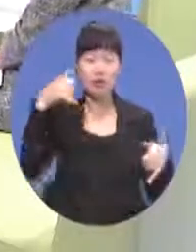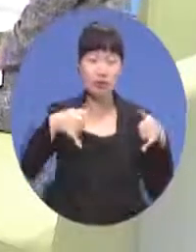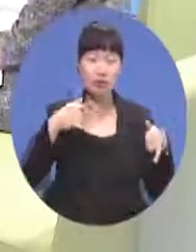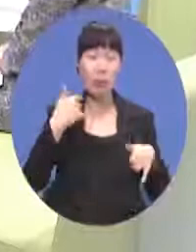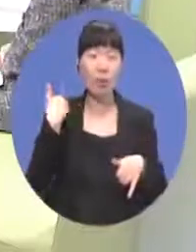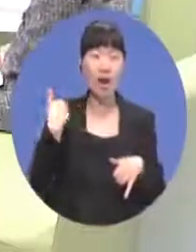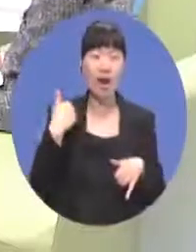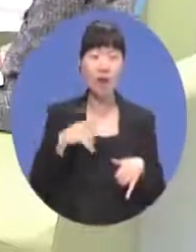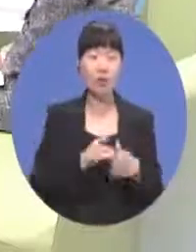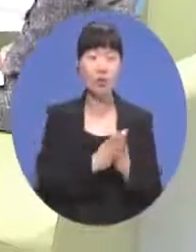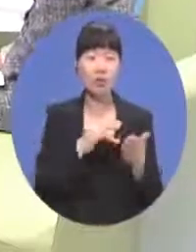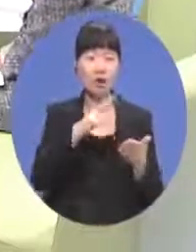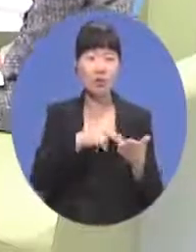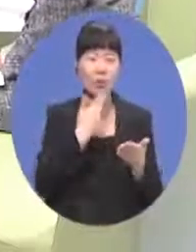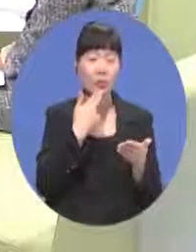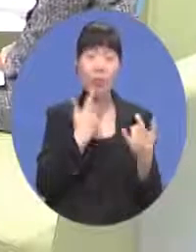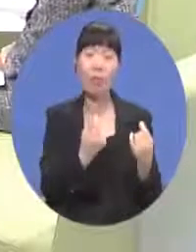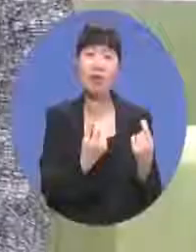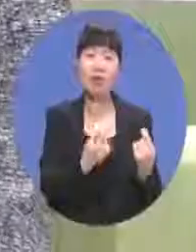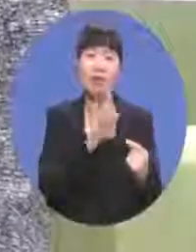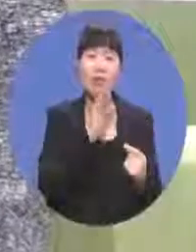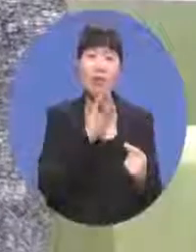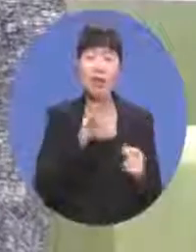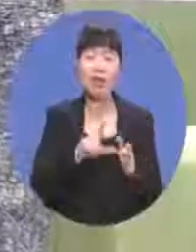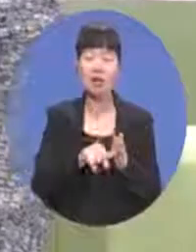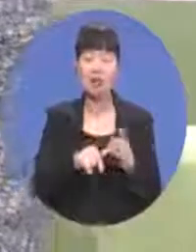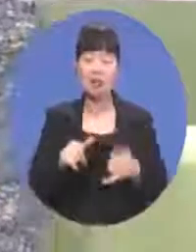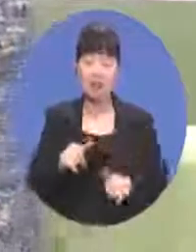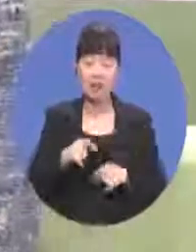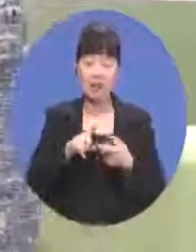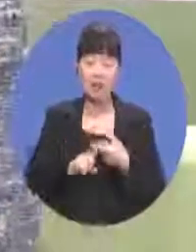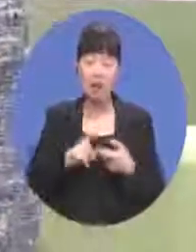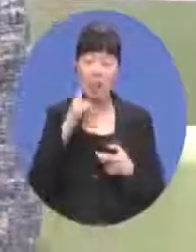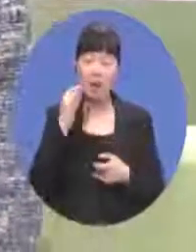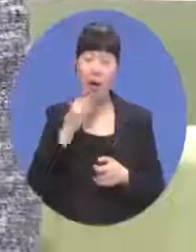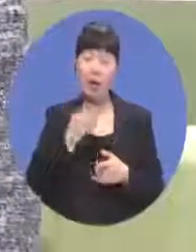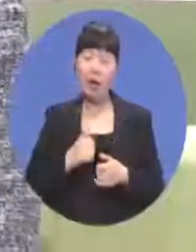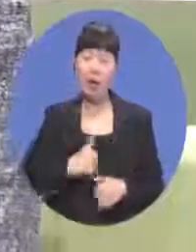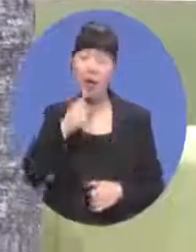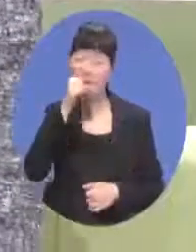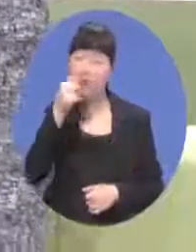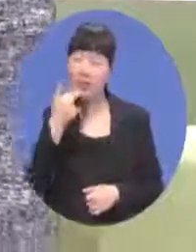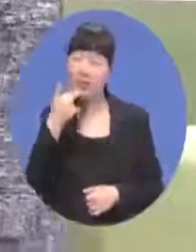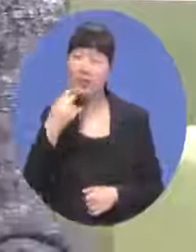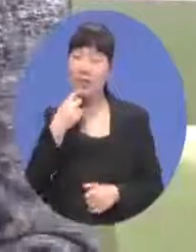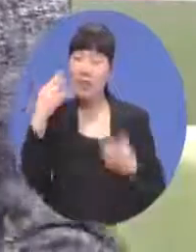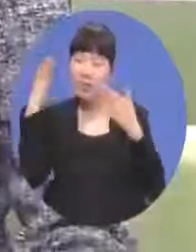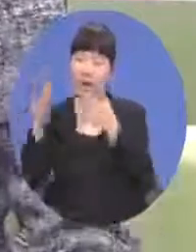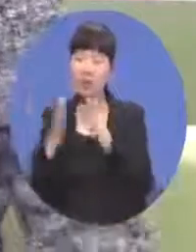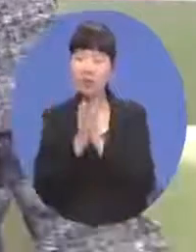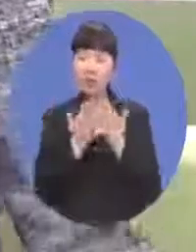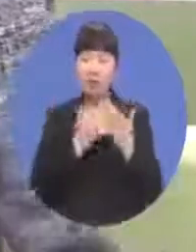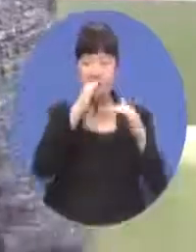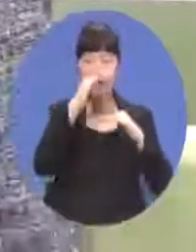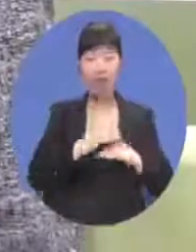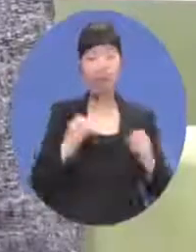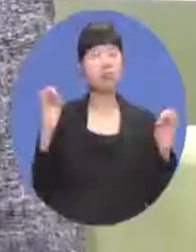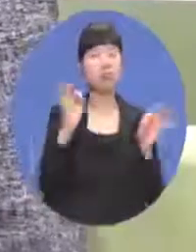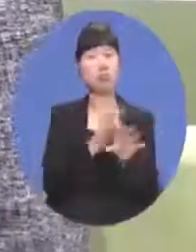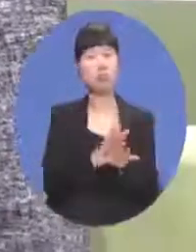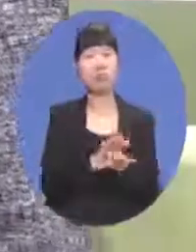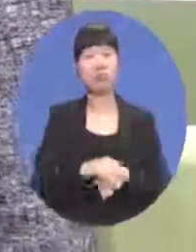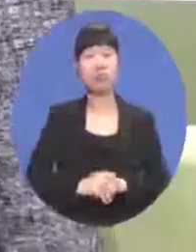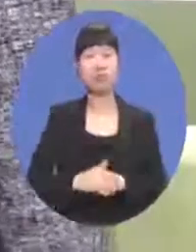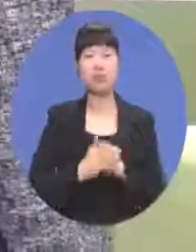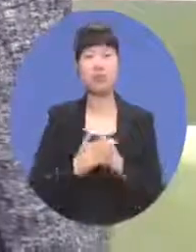선생님 신데렐라를 안 읽은 거랑 똑같은 거 아닌가요? 벌써 이때 아이의 관심은 엄마가 화가 났는지에 꽂혀 있다라는 거예요. 책 얘기는 벌써 네네. 사라지고.